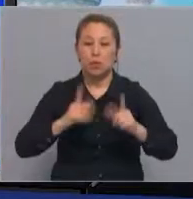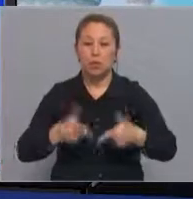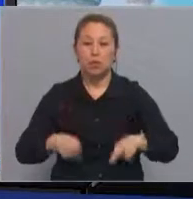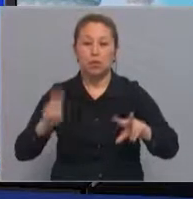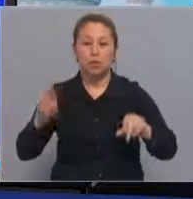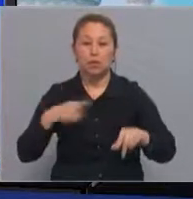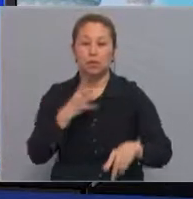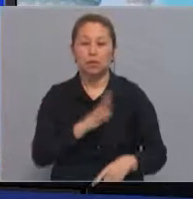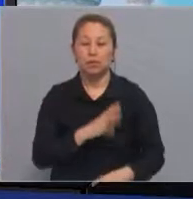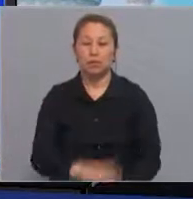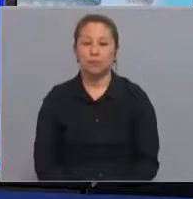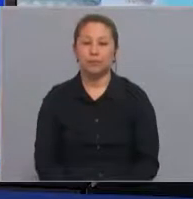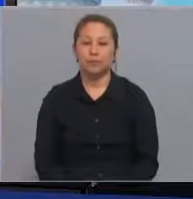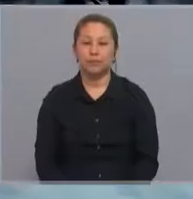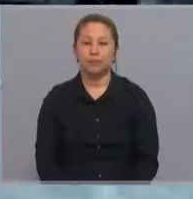тақырыбы талқыланды.